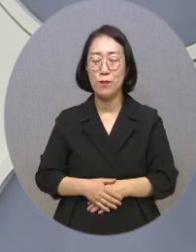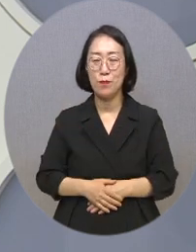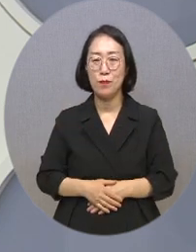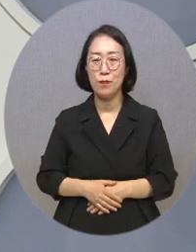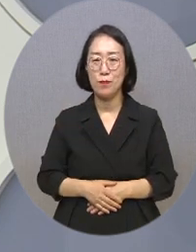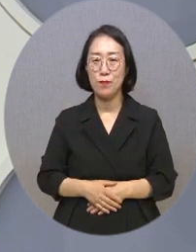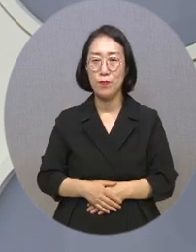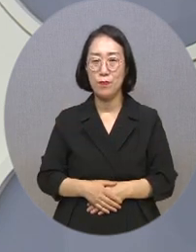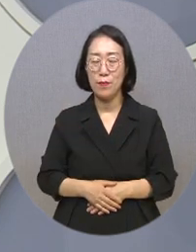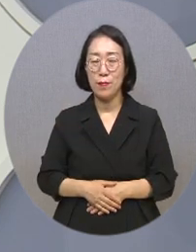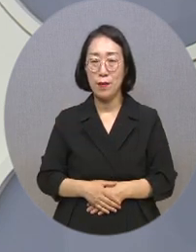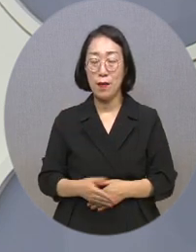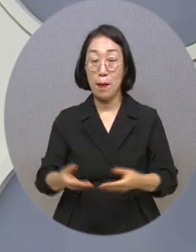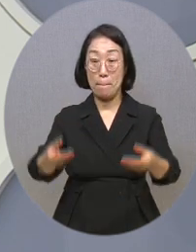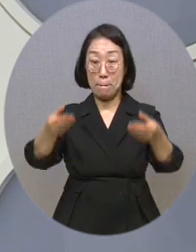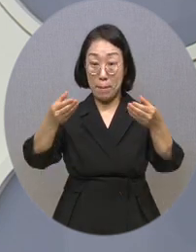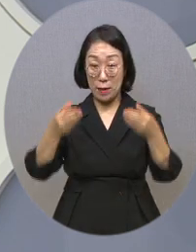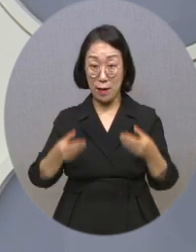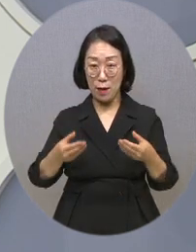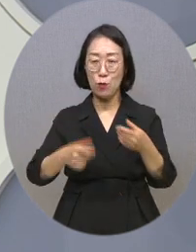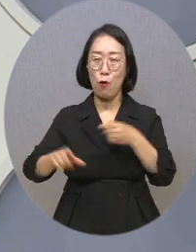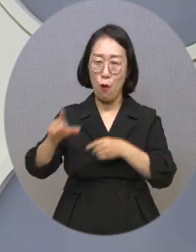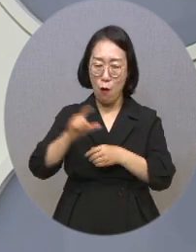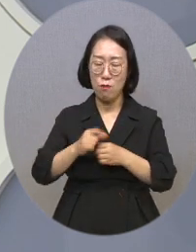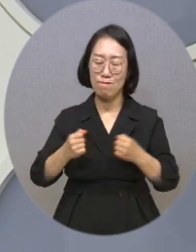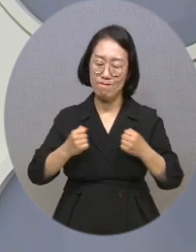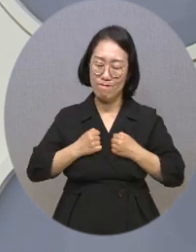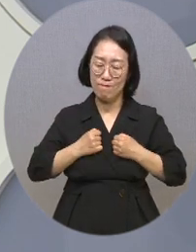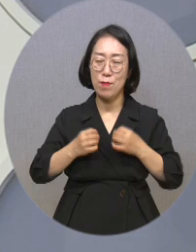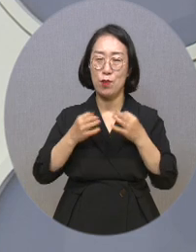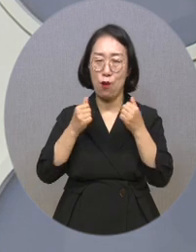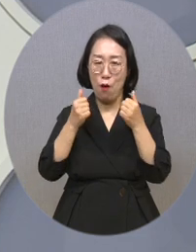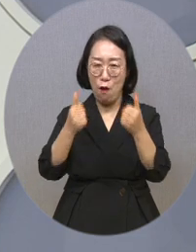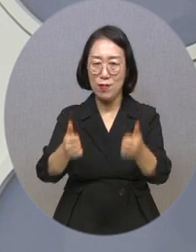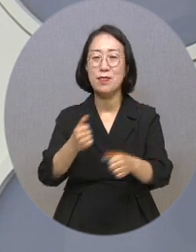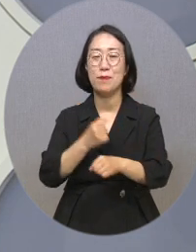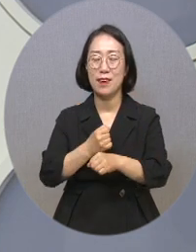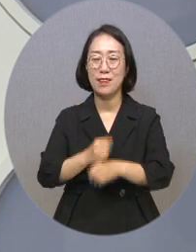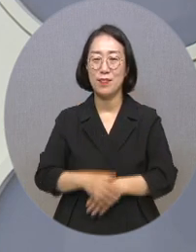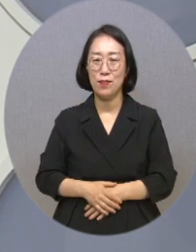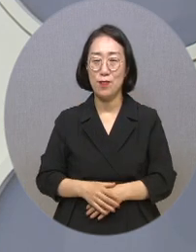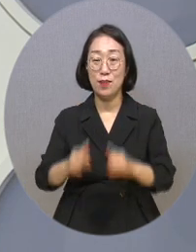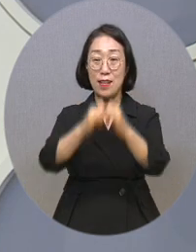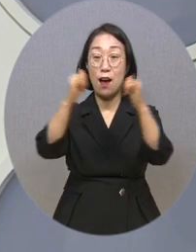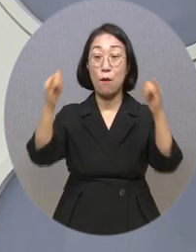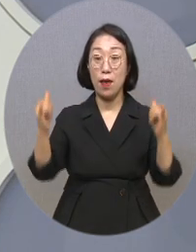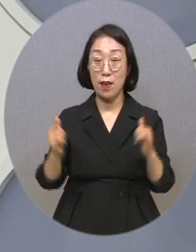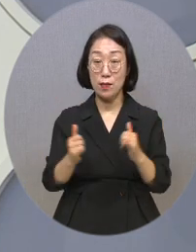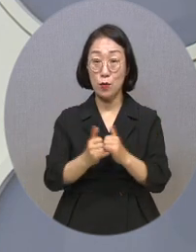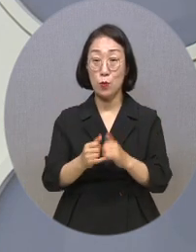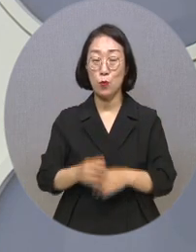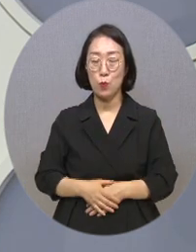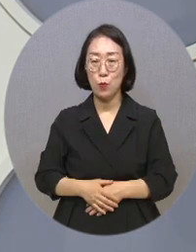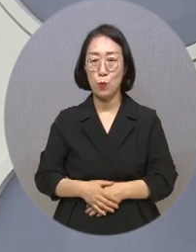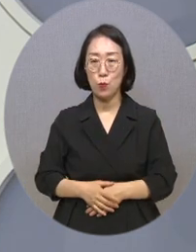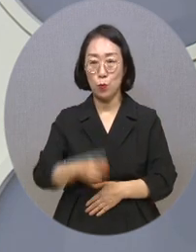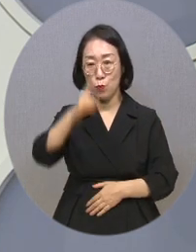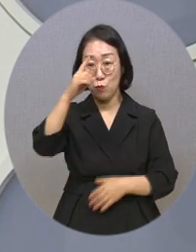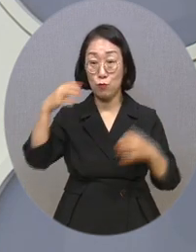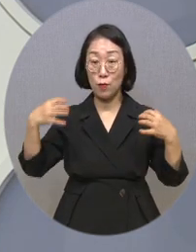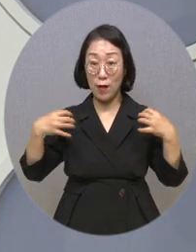그거가 받았으니 더 열심히 해야죠. 뭐. 네. 네. 이제 그렇게 사회에서도 국가에서도